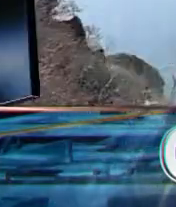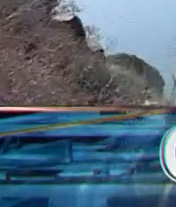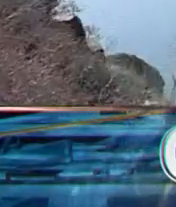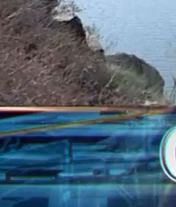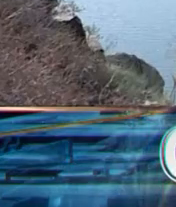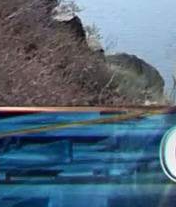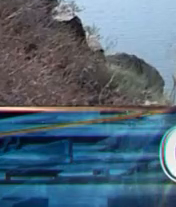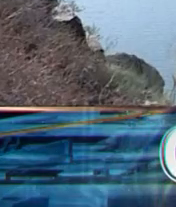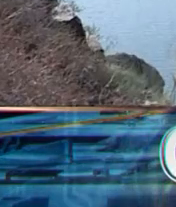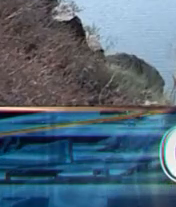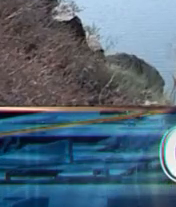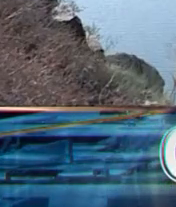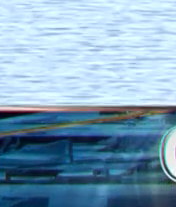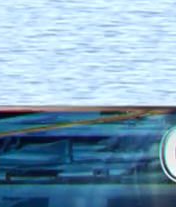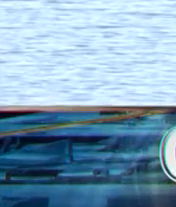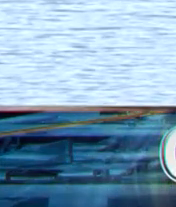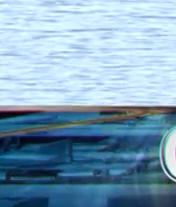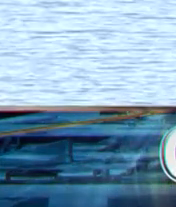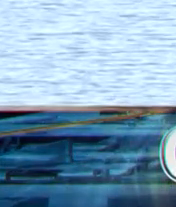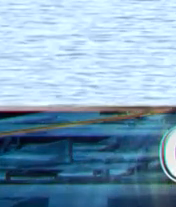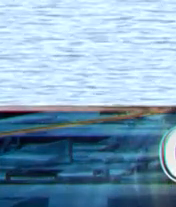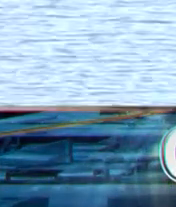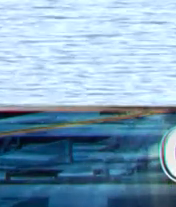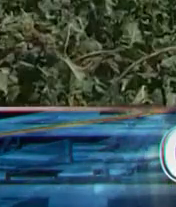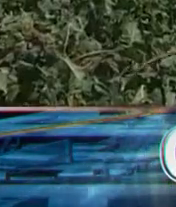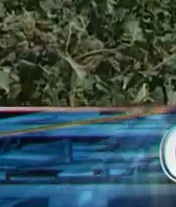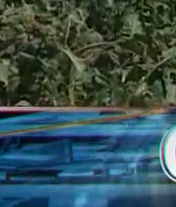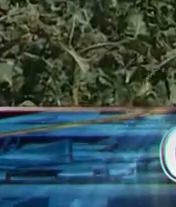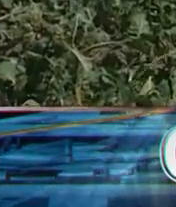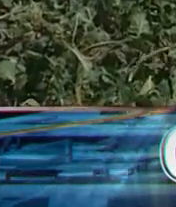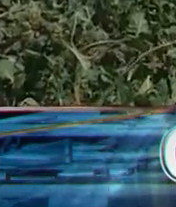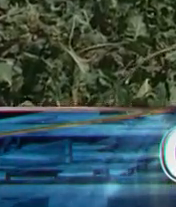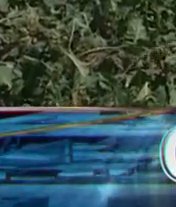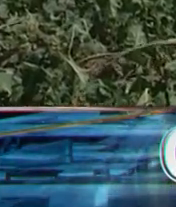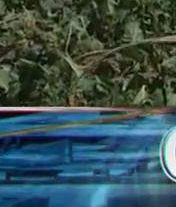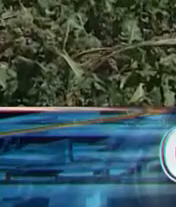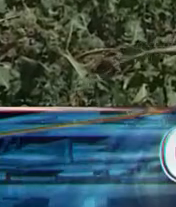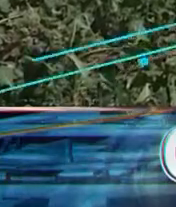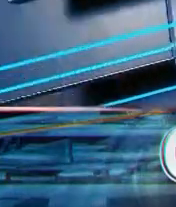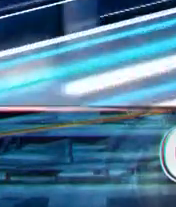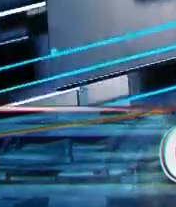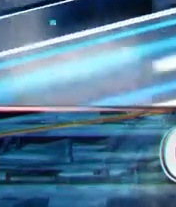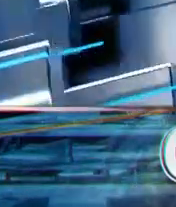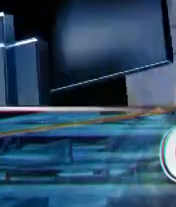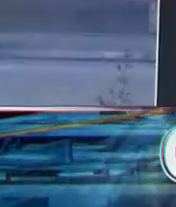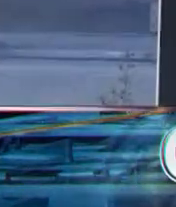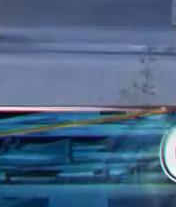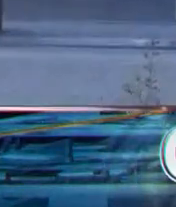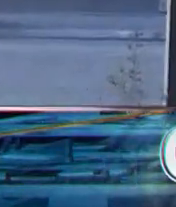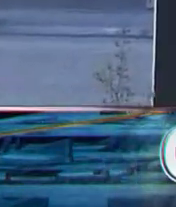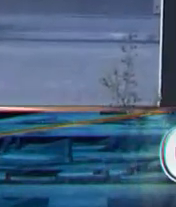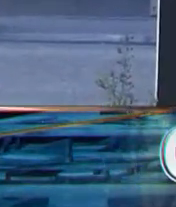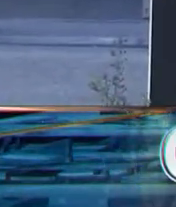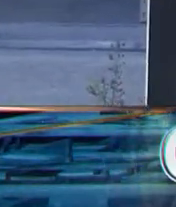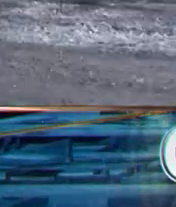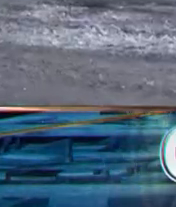Да будет вода. Кызылагашская плотина уже обеспечивает поливной водой часть сельхозугодий региона. Маски на